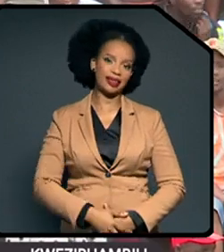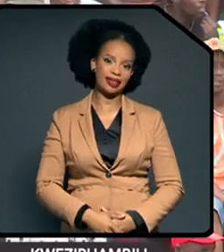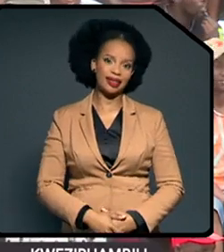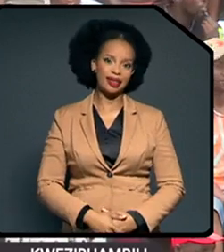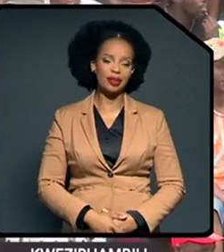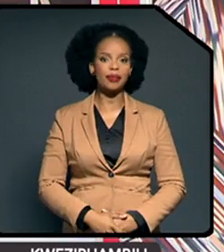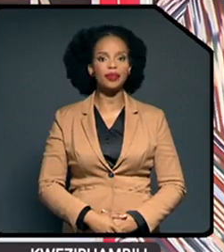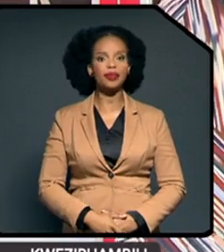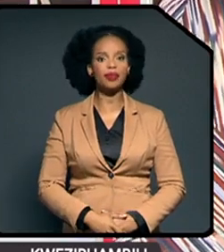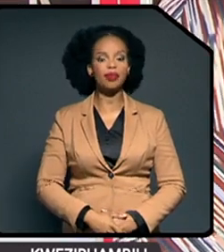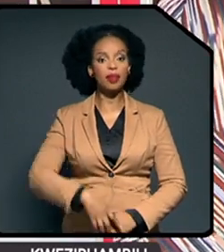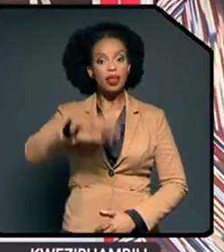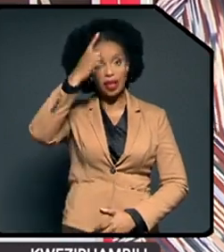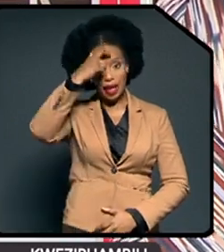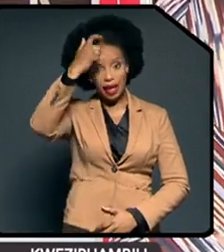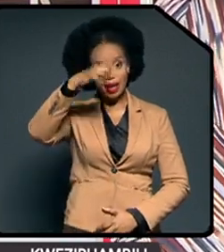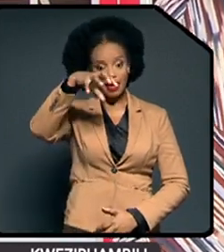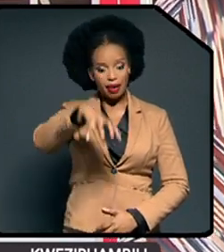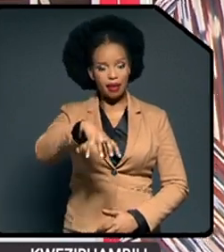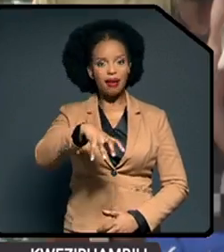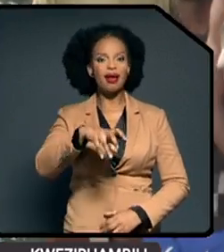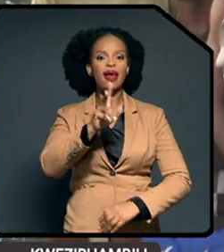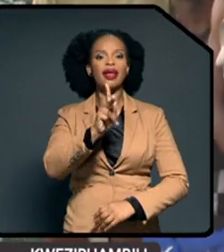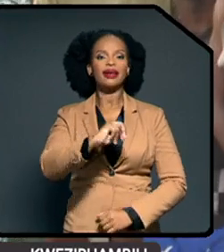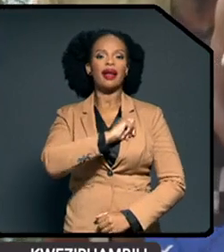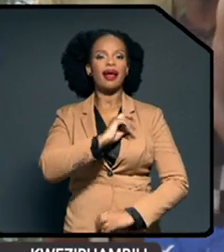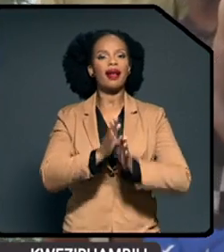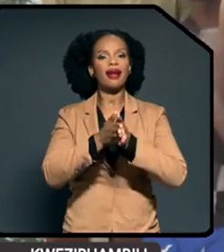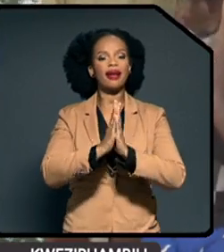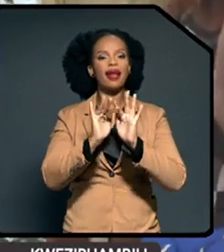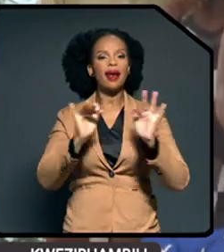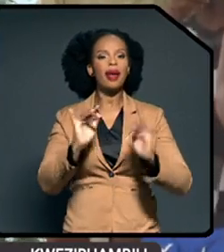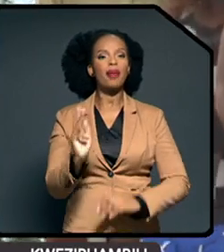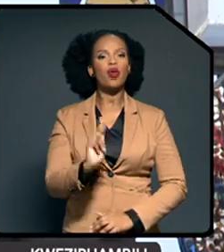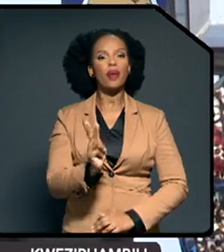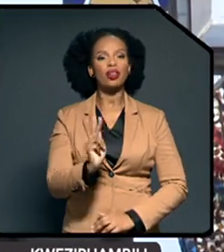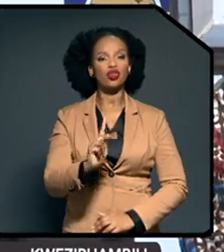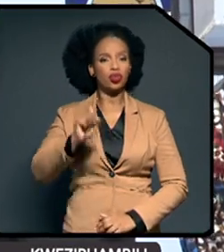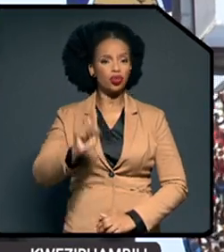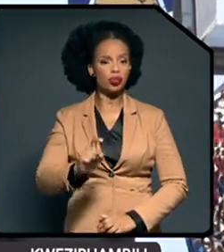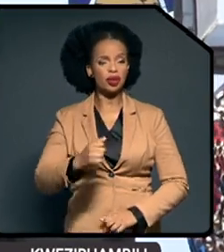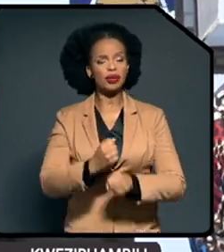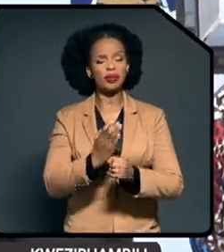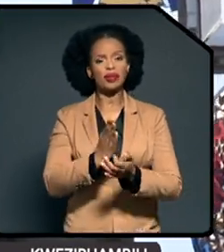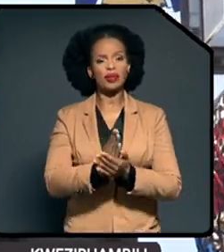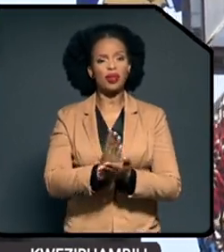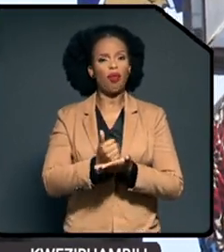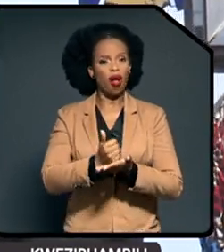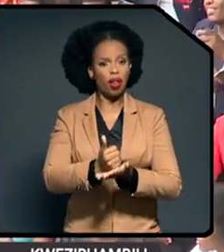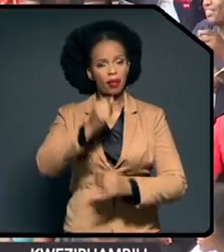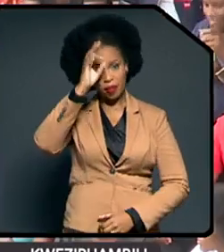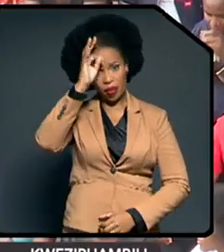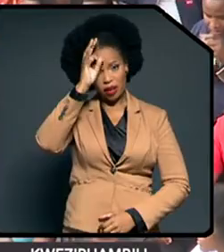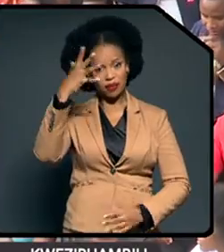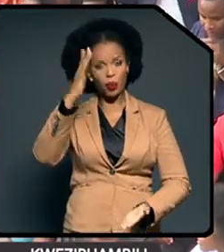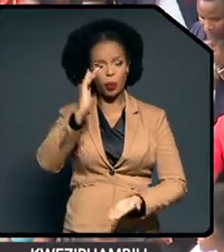Iinkosi zephondo lakwaZulu Natal zibongoza abahlali bakwaMashu ukuba bancedise ukunciphisa iqondo lolwaphulo-mthetho